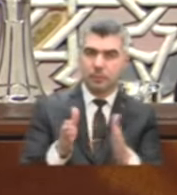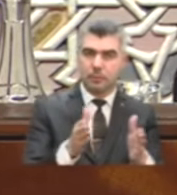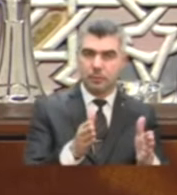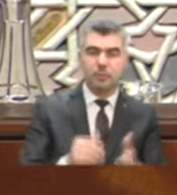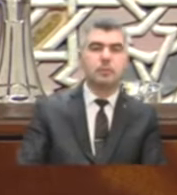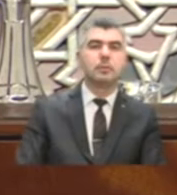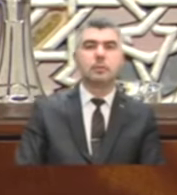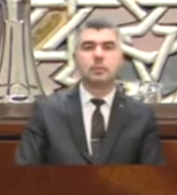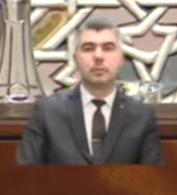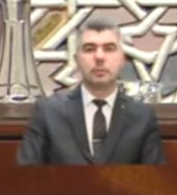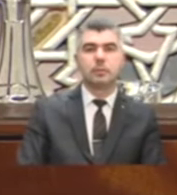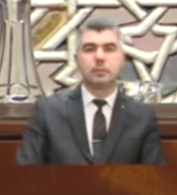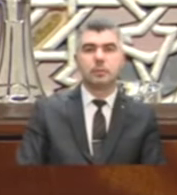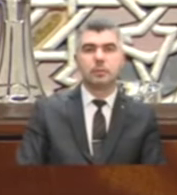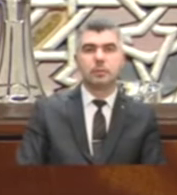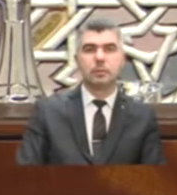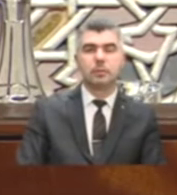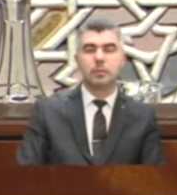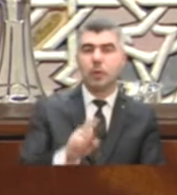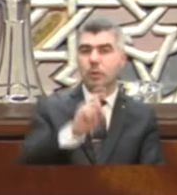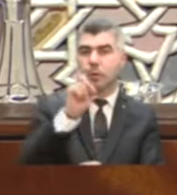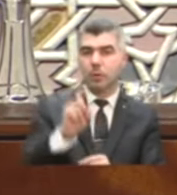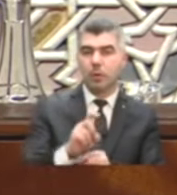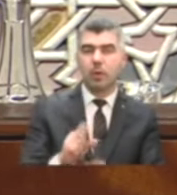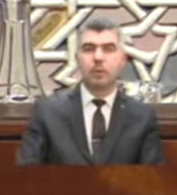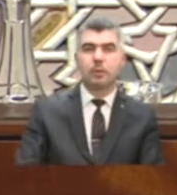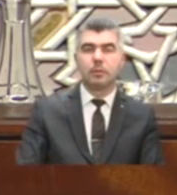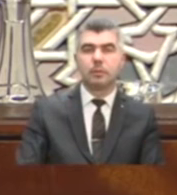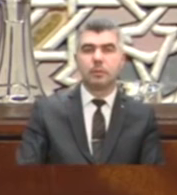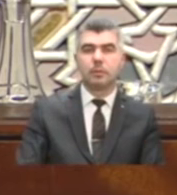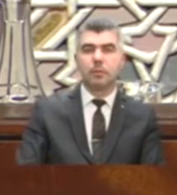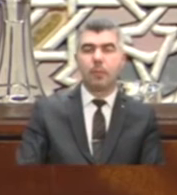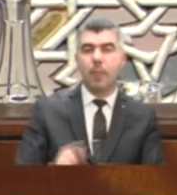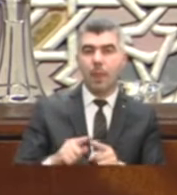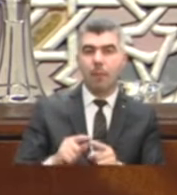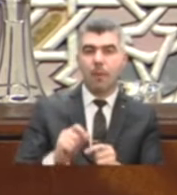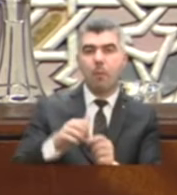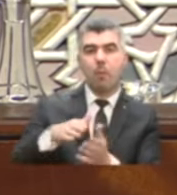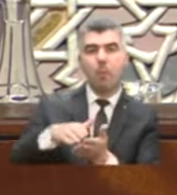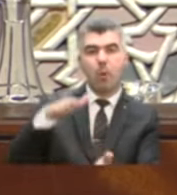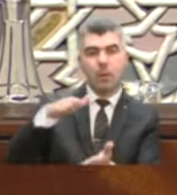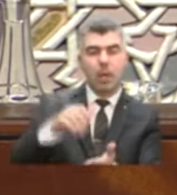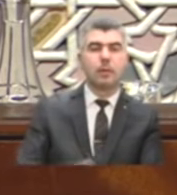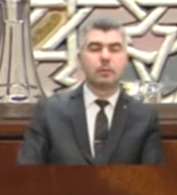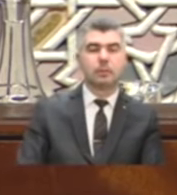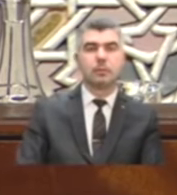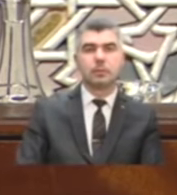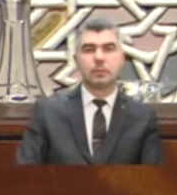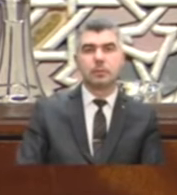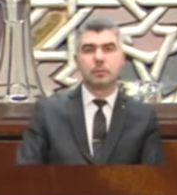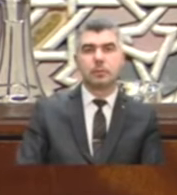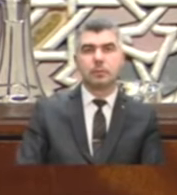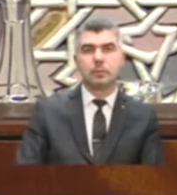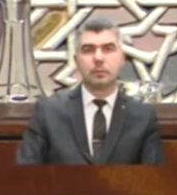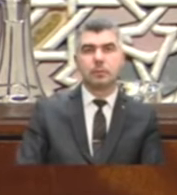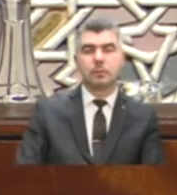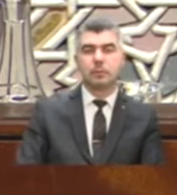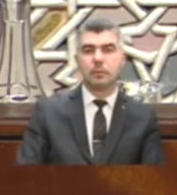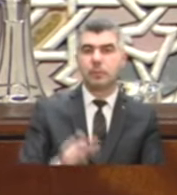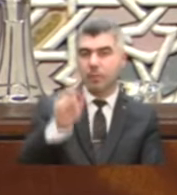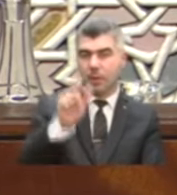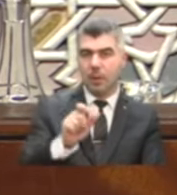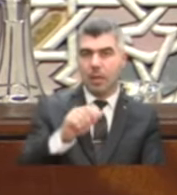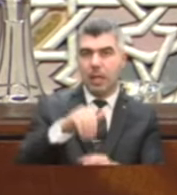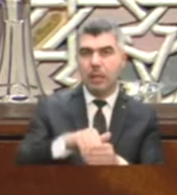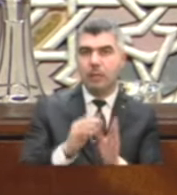نمر إلى سؤال متعلق بالغاز بيوتان للسيدات والسادة النواب المحترمين من فريق